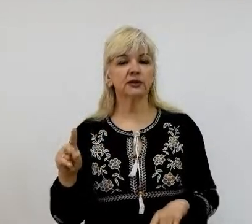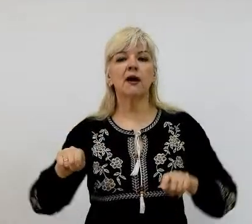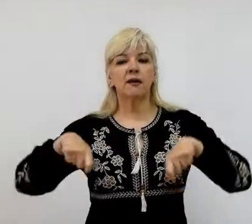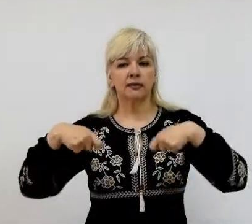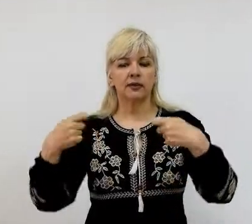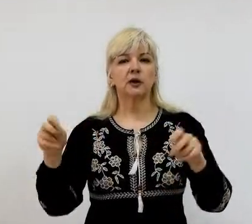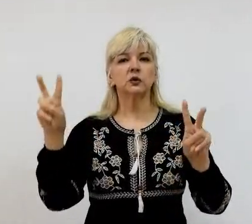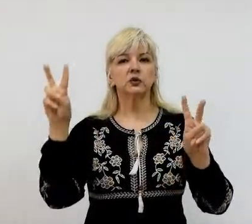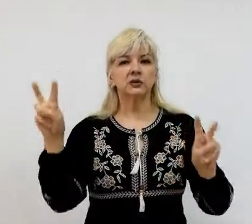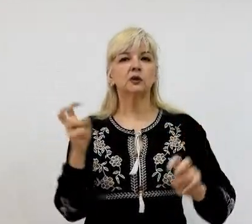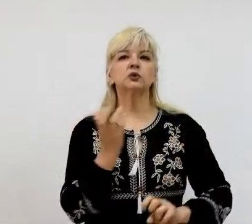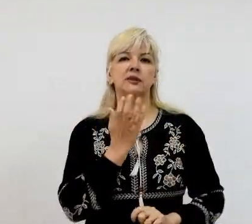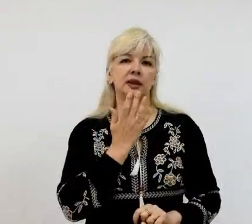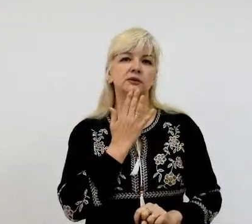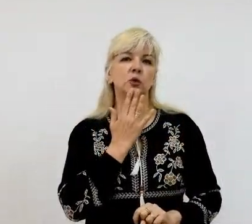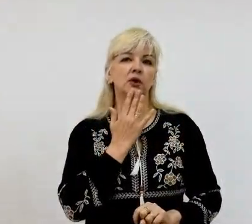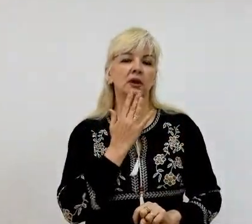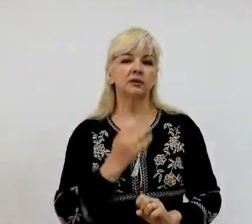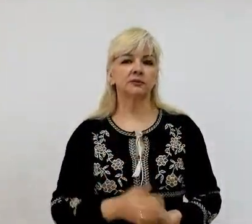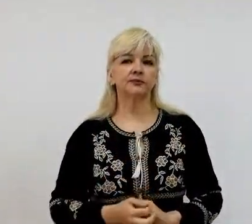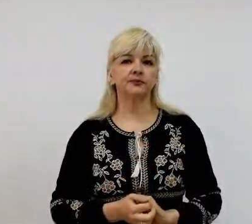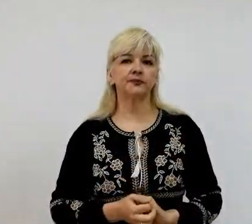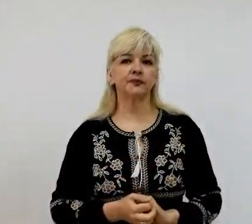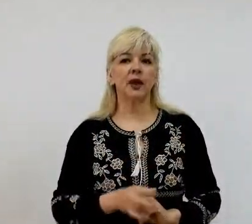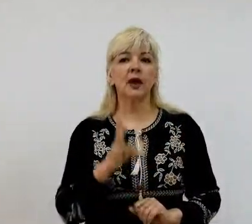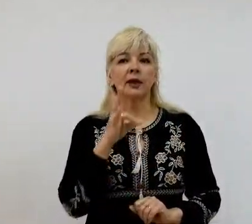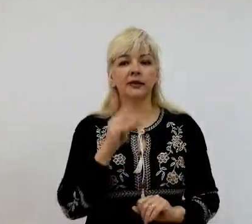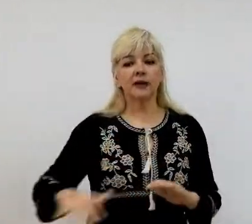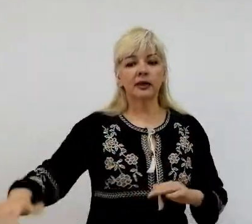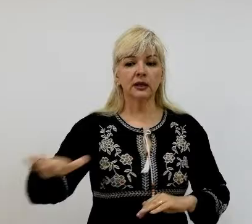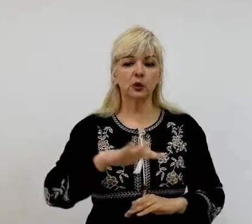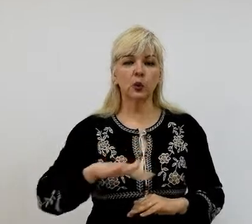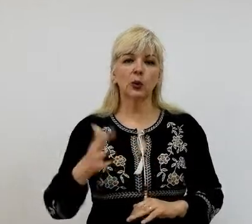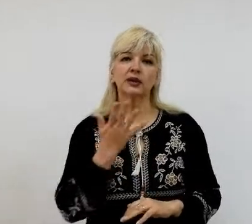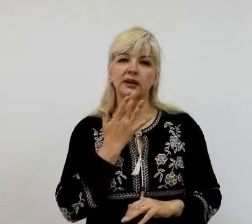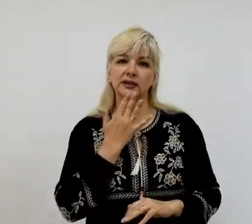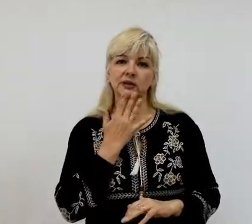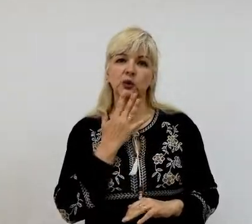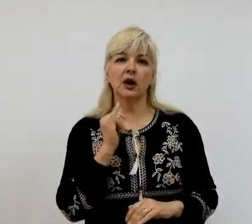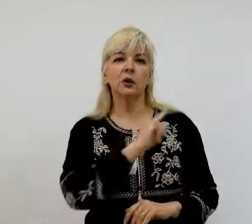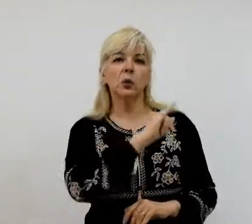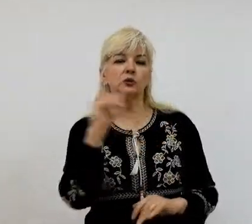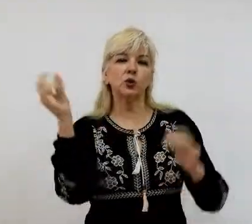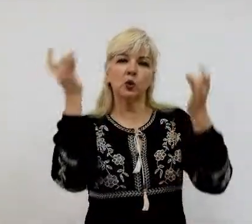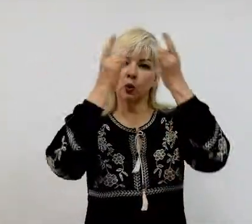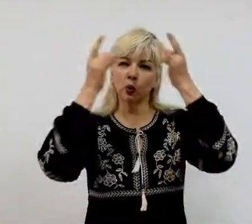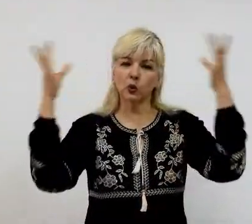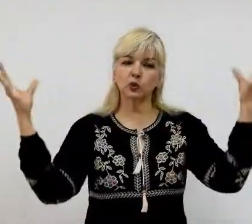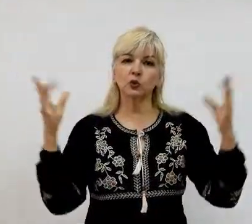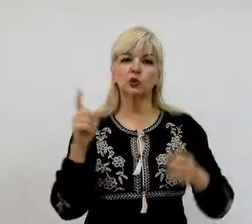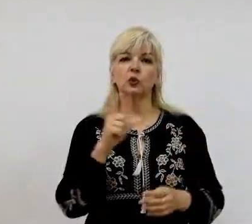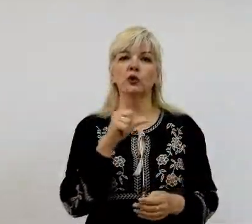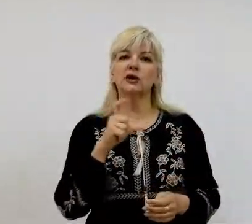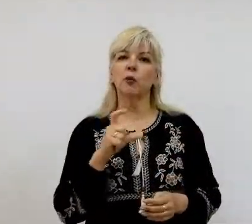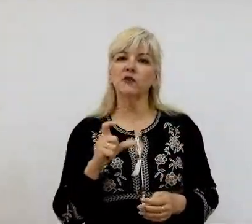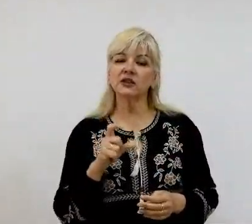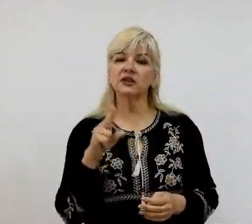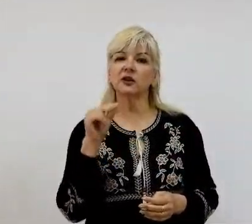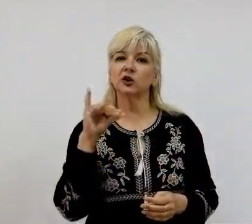національного значення належать 4. На сьогодні до складу Національного історико-культурного заповідника